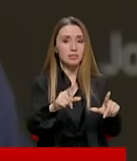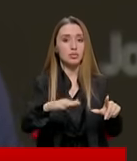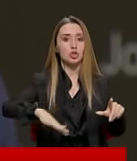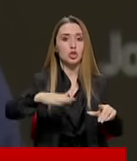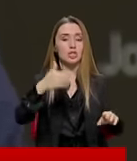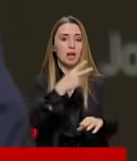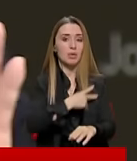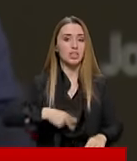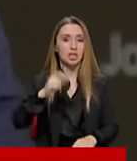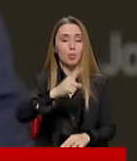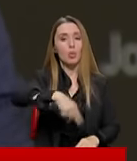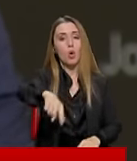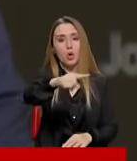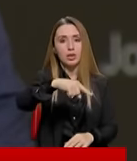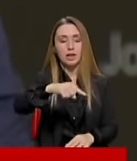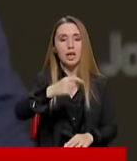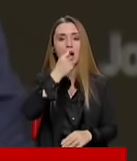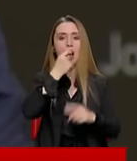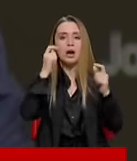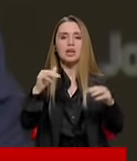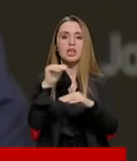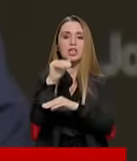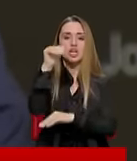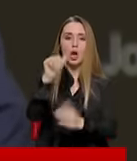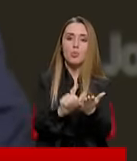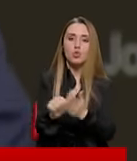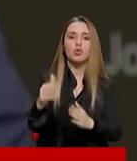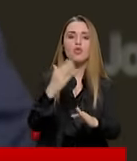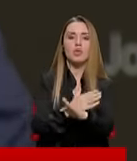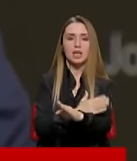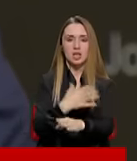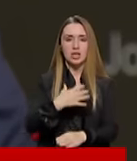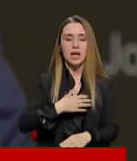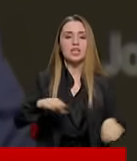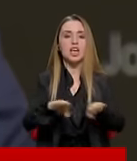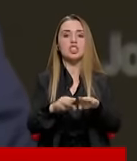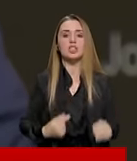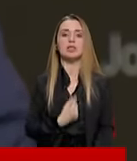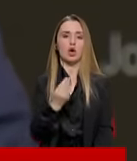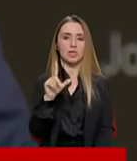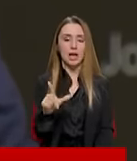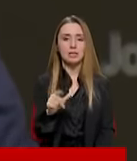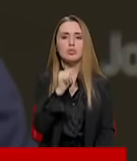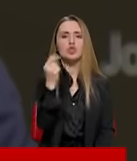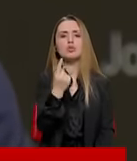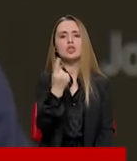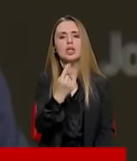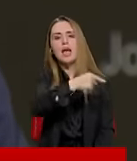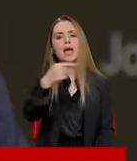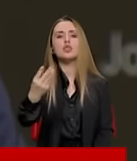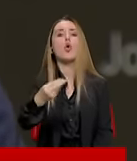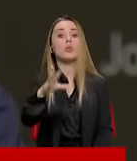belediyecilik yapıp onları da Ankara'da yaşayan tüm vatandaşlar kendini eşit hissedecek hiçbir şeyden mahrum